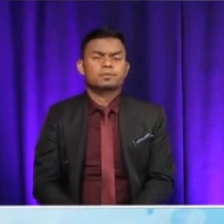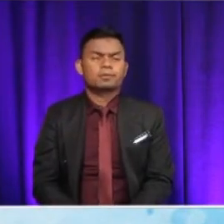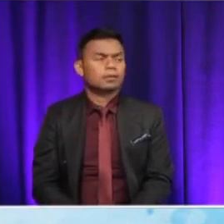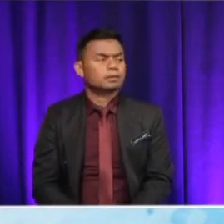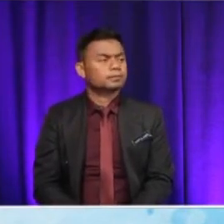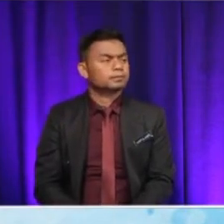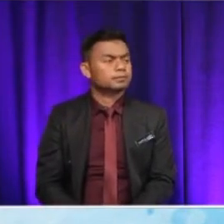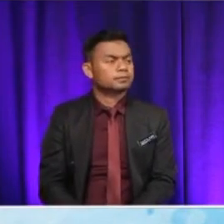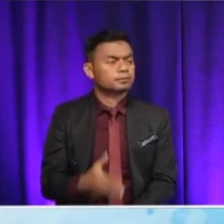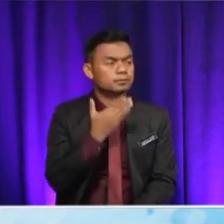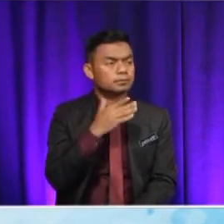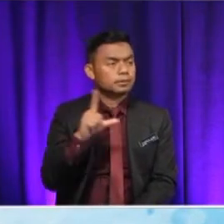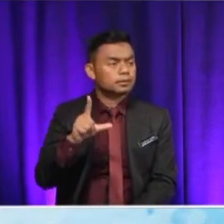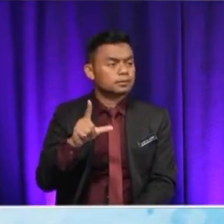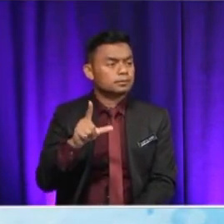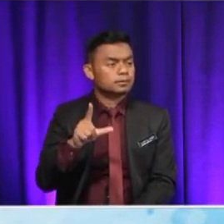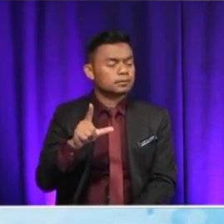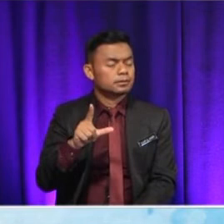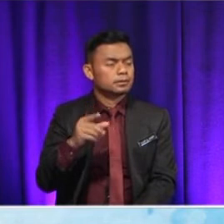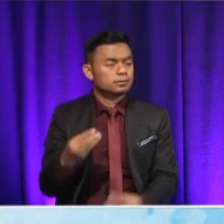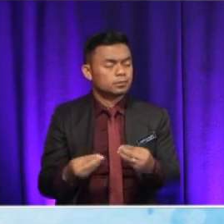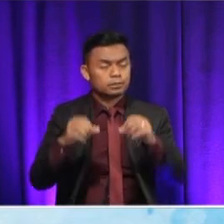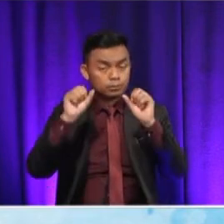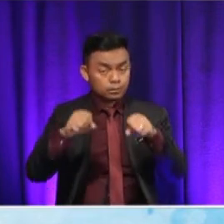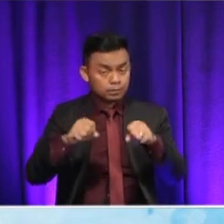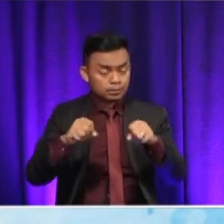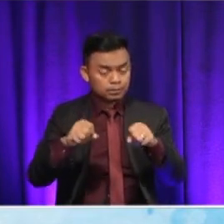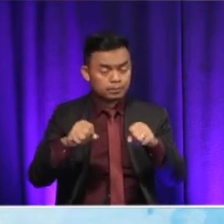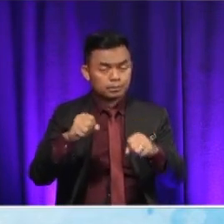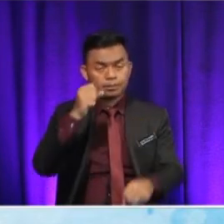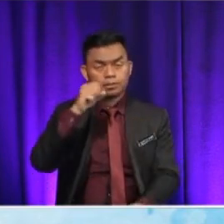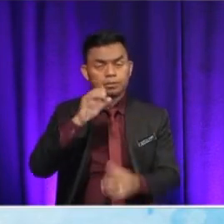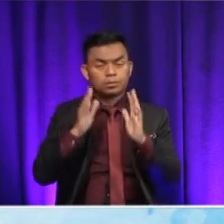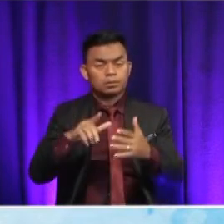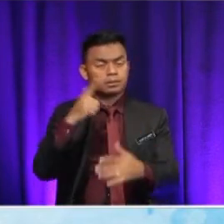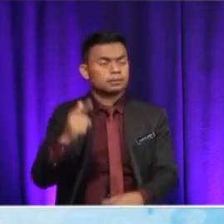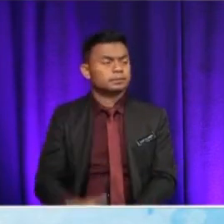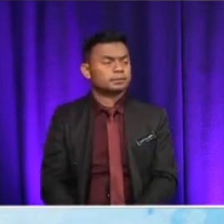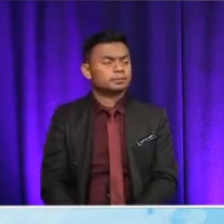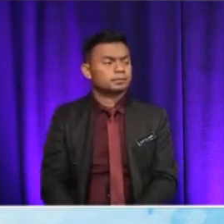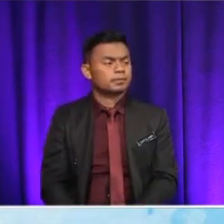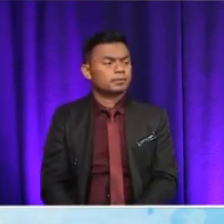Okey, tadi saya nampak Alimin angkat tangan, tapi mungkin kita boleh bagi peluang kepada Syafiq juga yang angkat tangan juga, Cikgu. Oh, boleh. Okey, Syafiq.